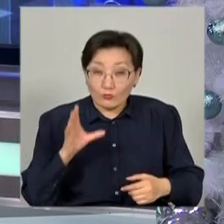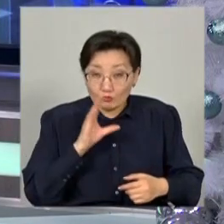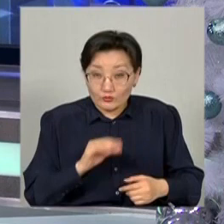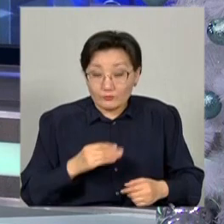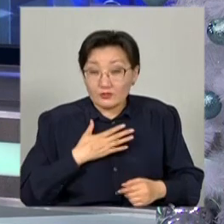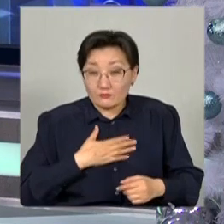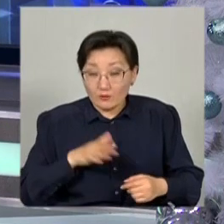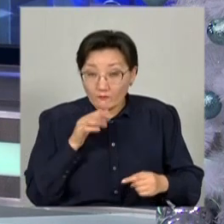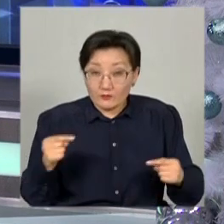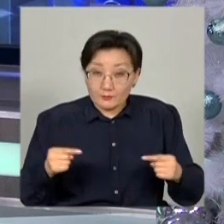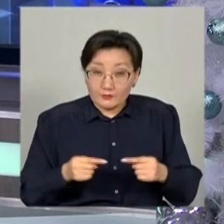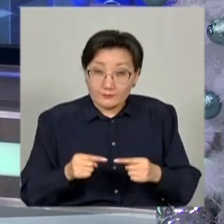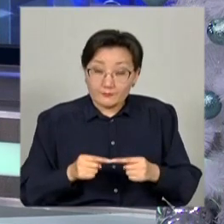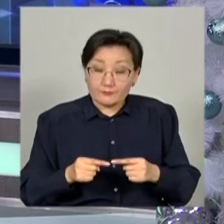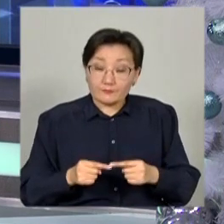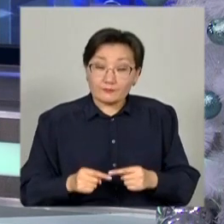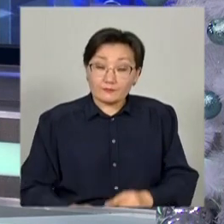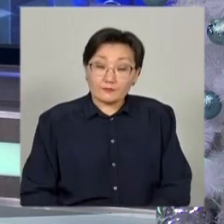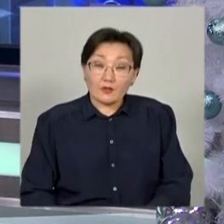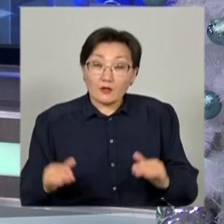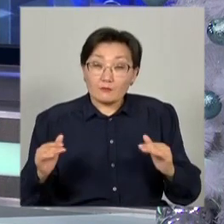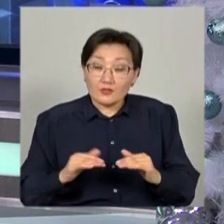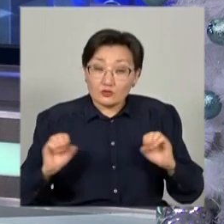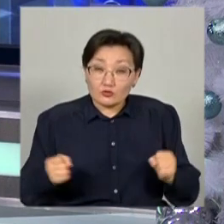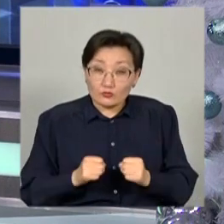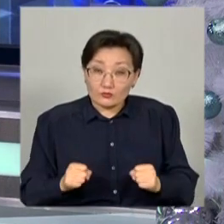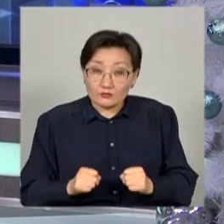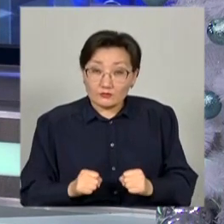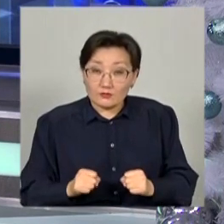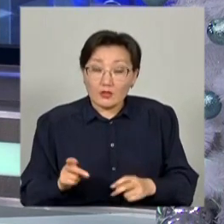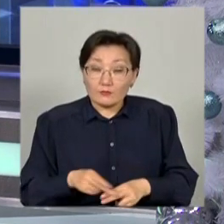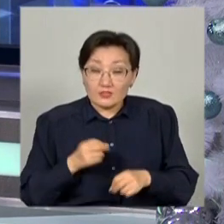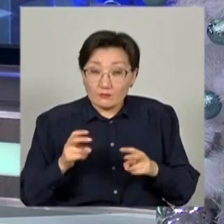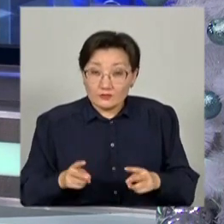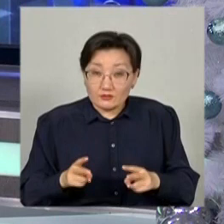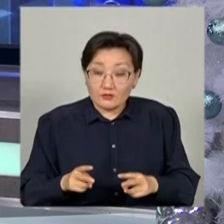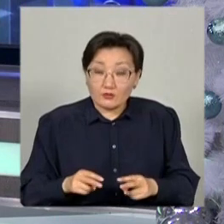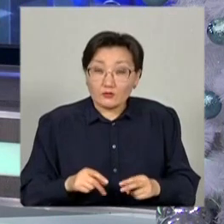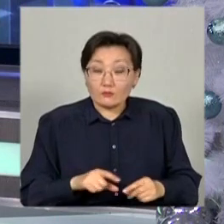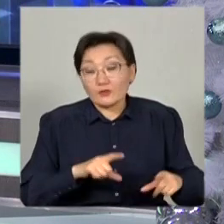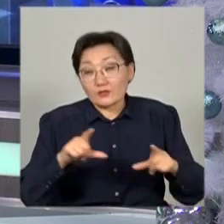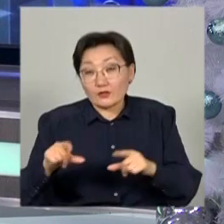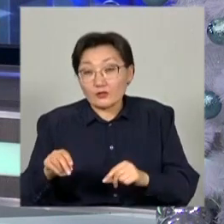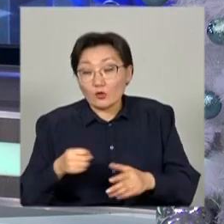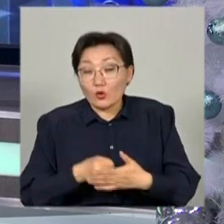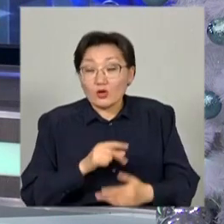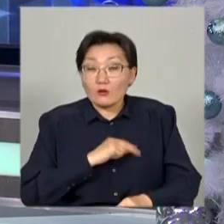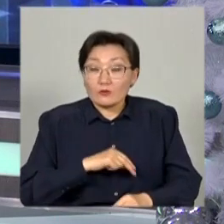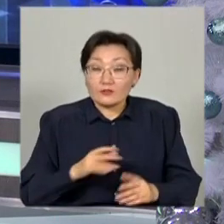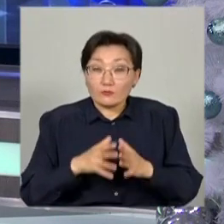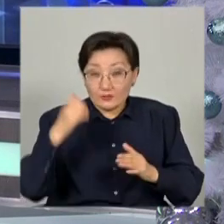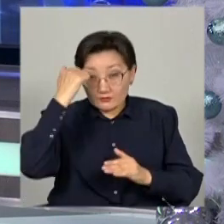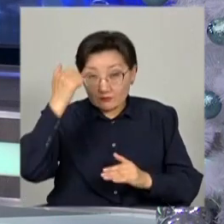и, то есть, чтобы с меньшей скоростью как бы безопасно добираться до работы. Спасибо большое